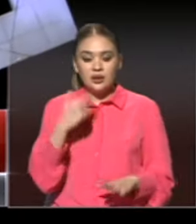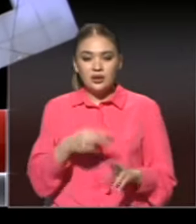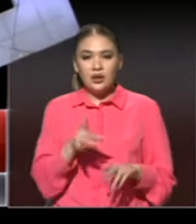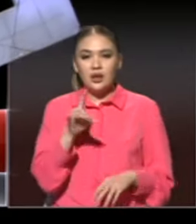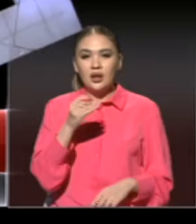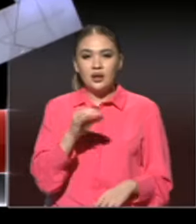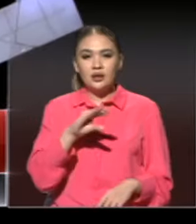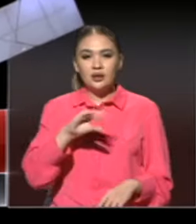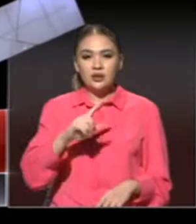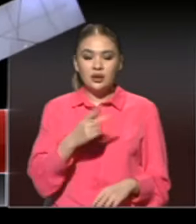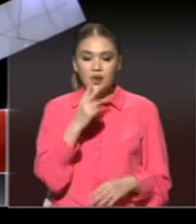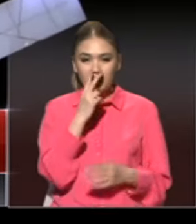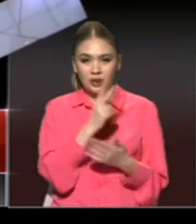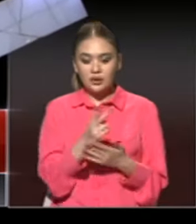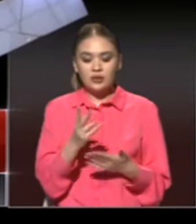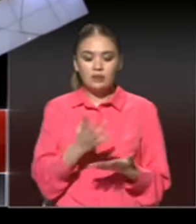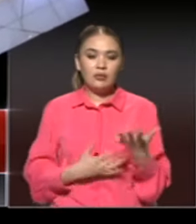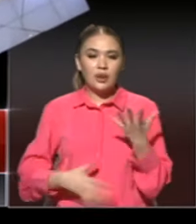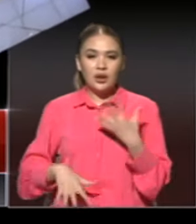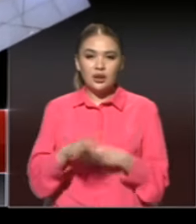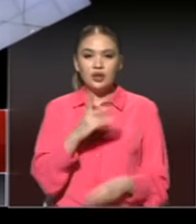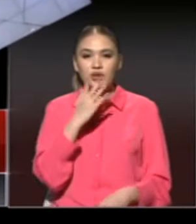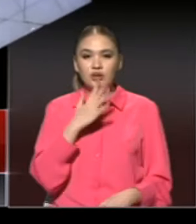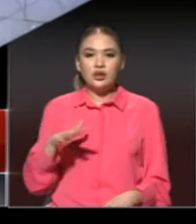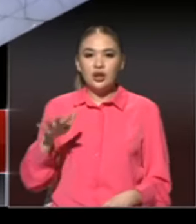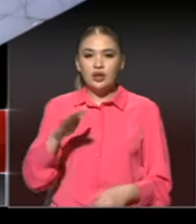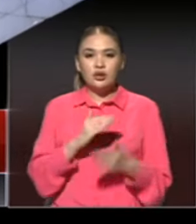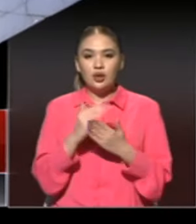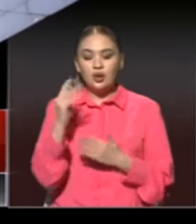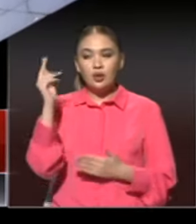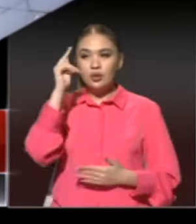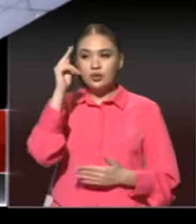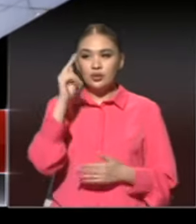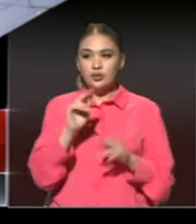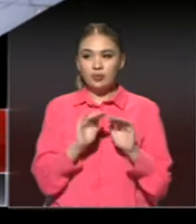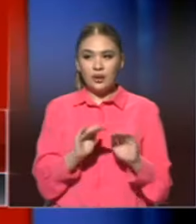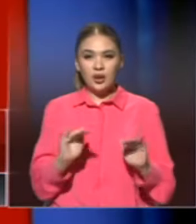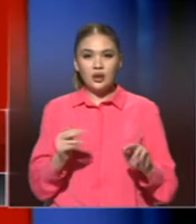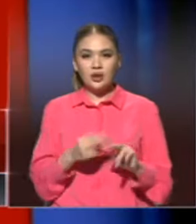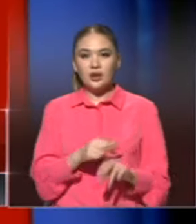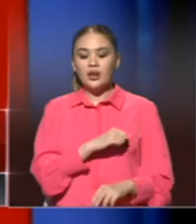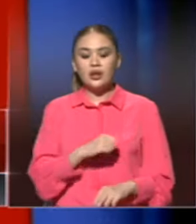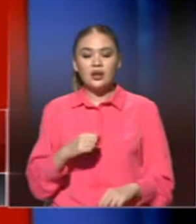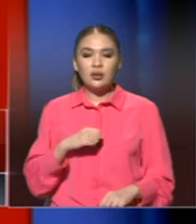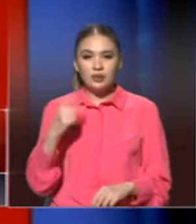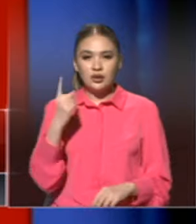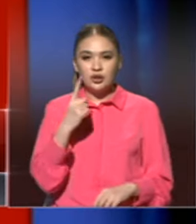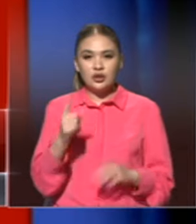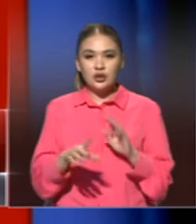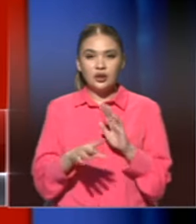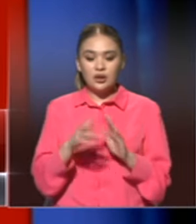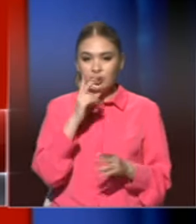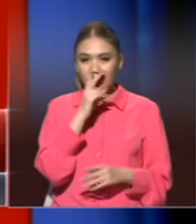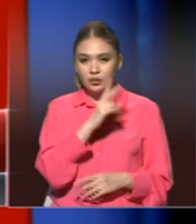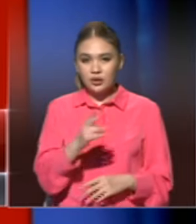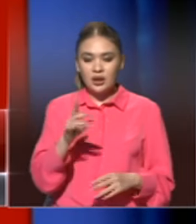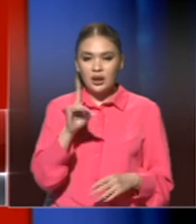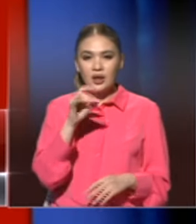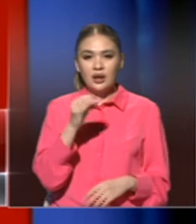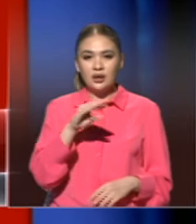қарайды. Бұл енді барлық, мысалы, біздің де шетелде жоғарғы оқу орнына түсетін балалардың ең бірінші назар аударатын мәселесі сол жердегі